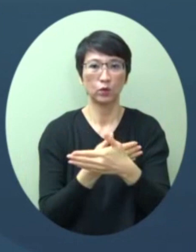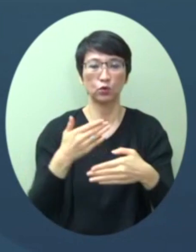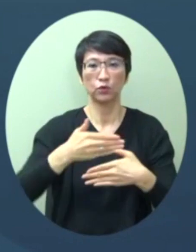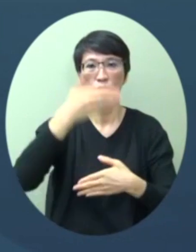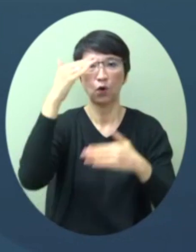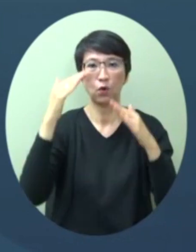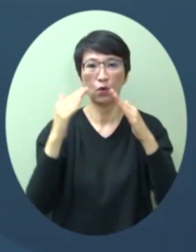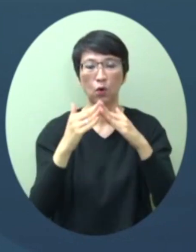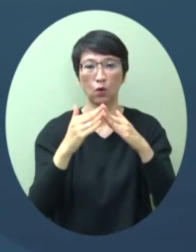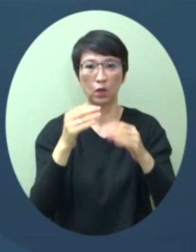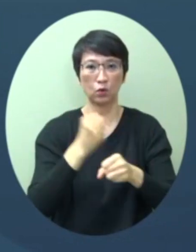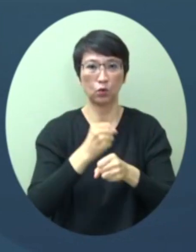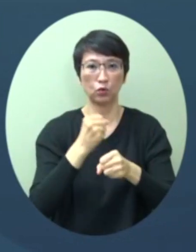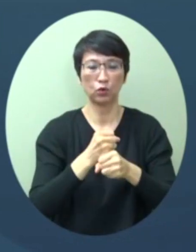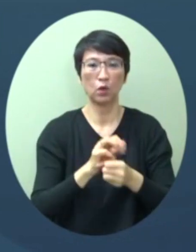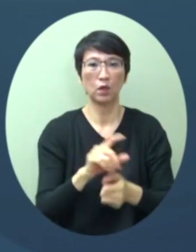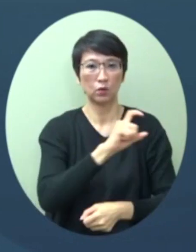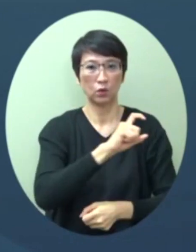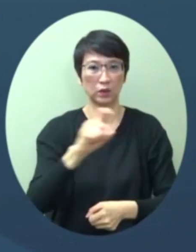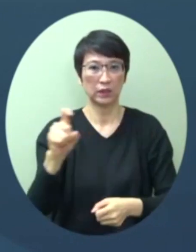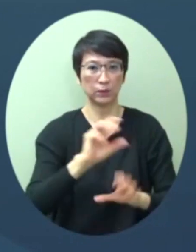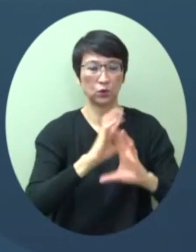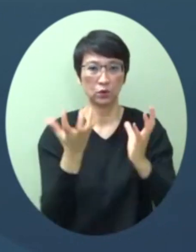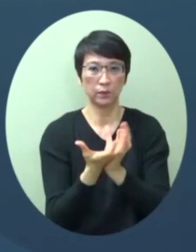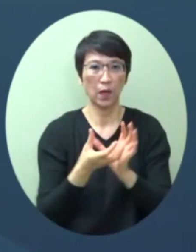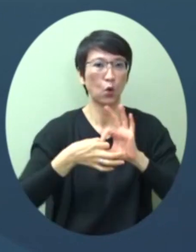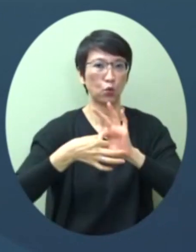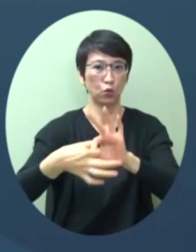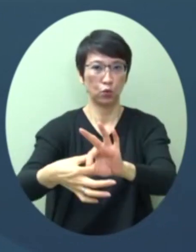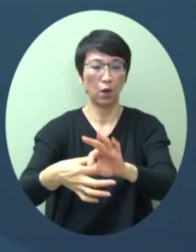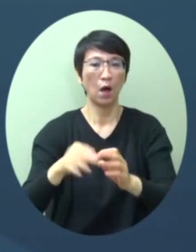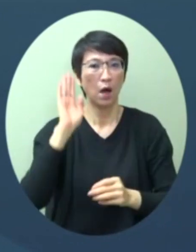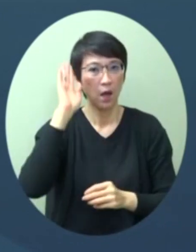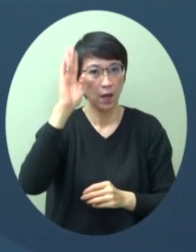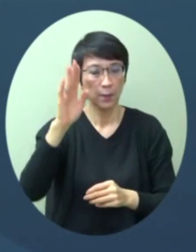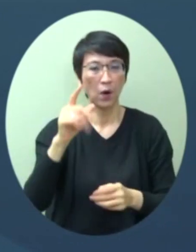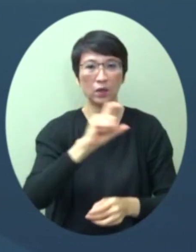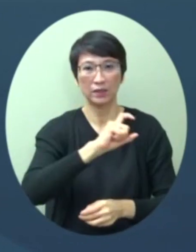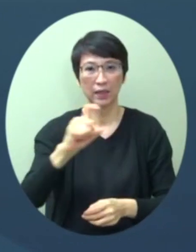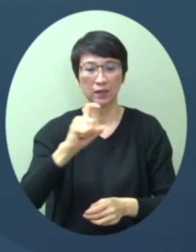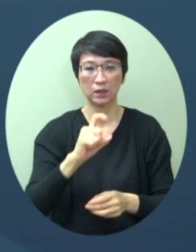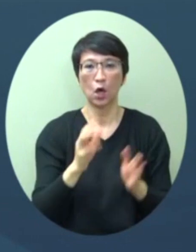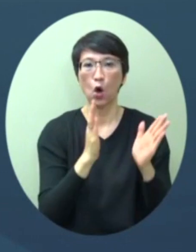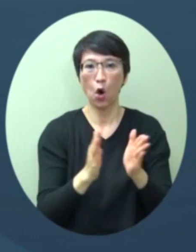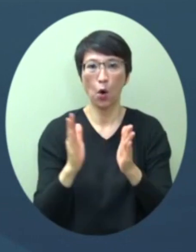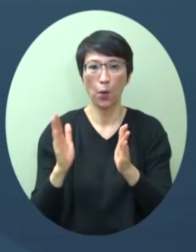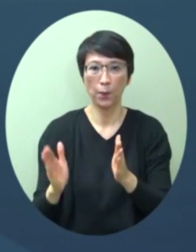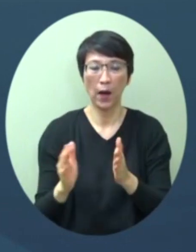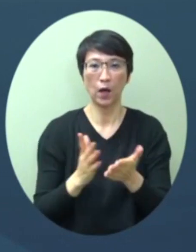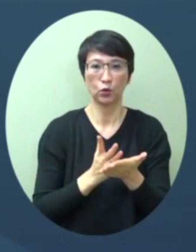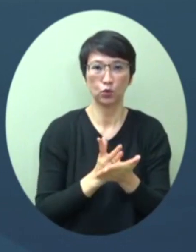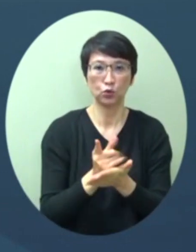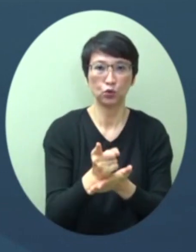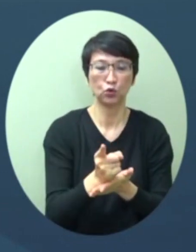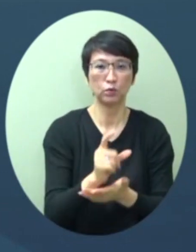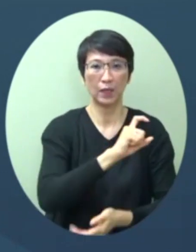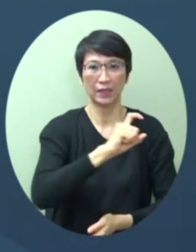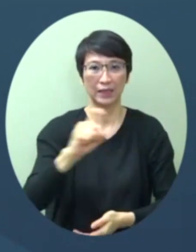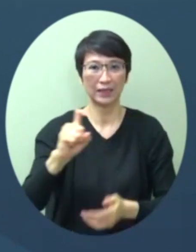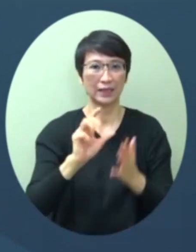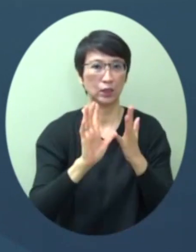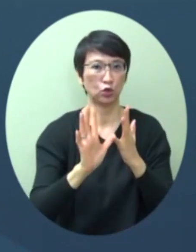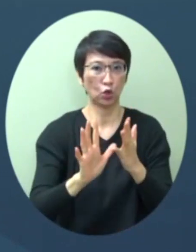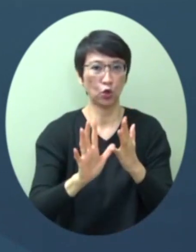的工作已经是跟的士业界联络希望的士业界提供一些安排的专属车队